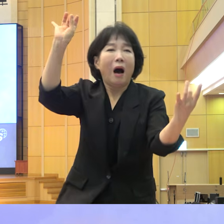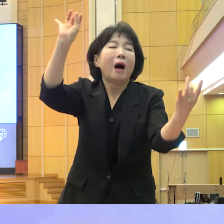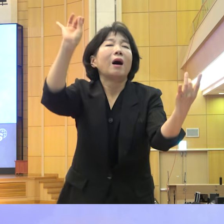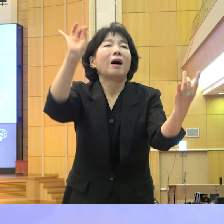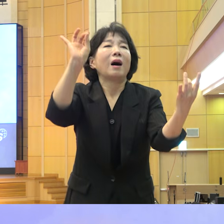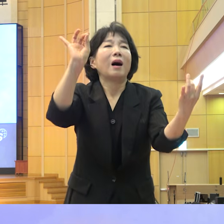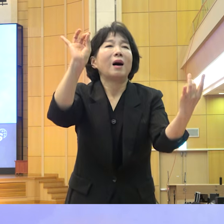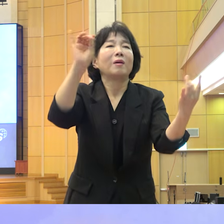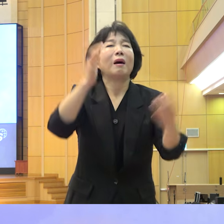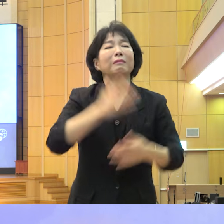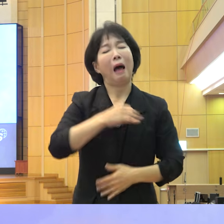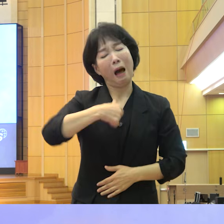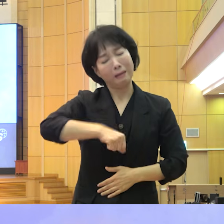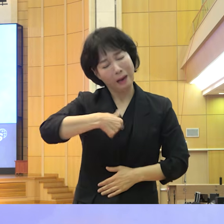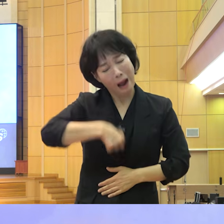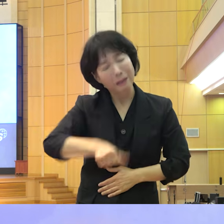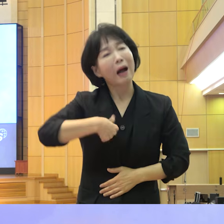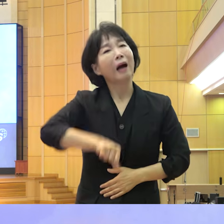백일 청성.